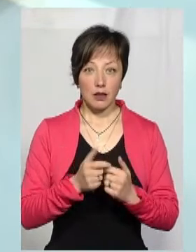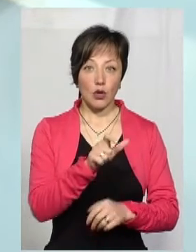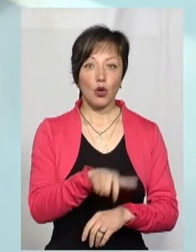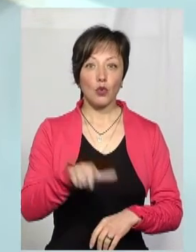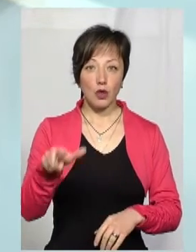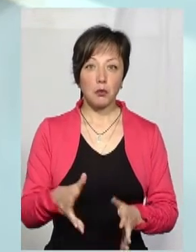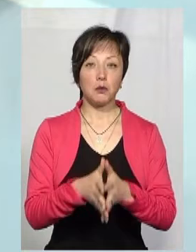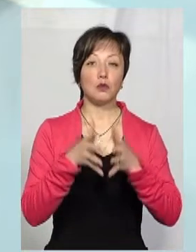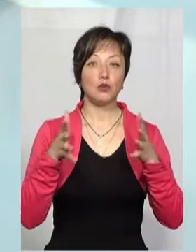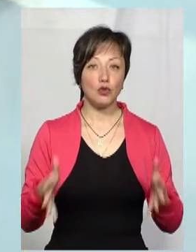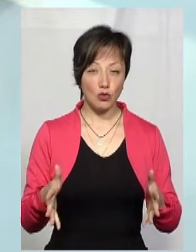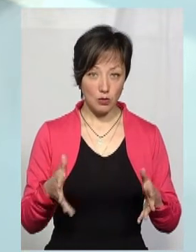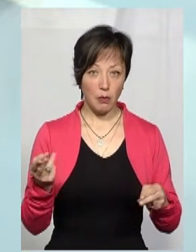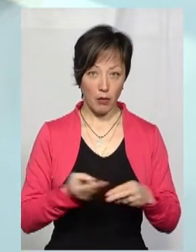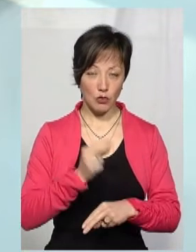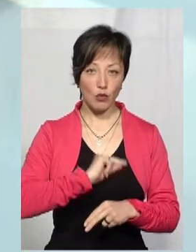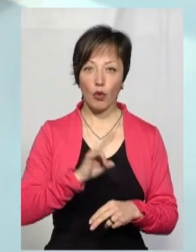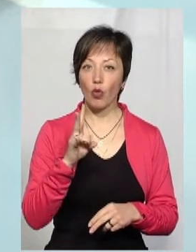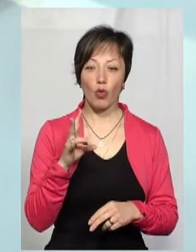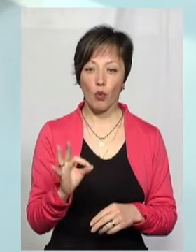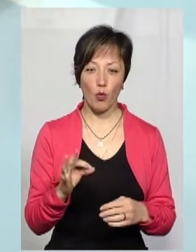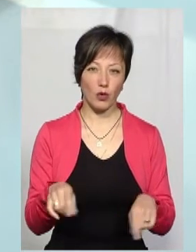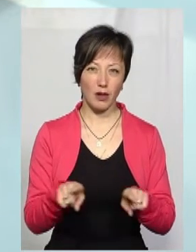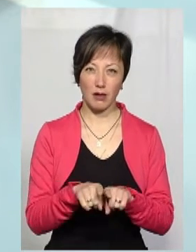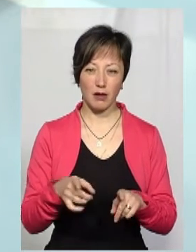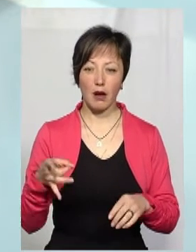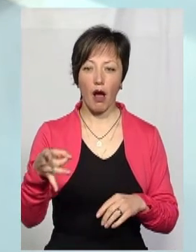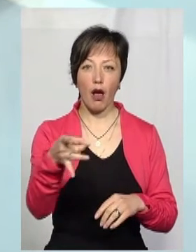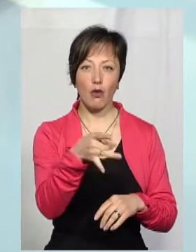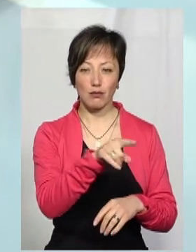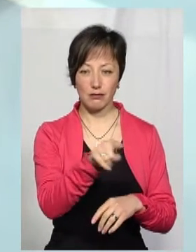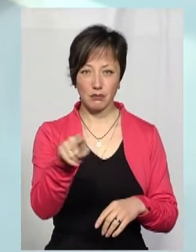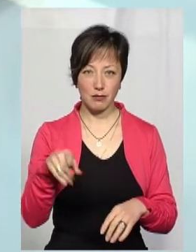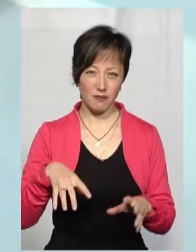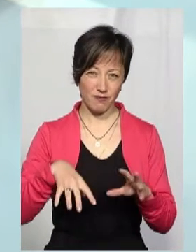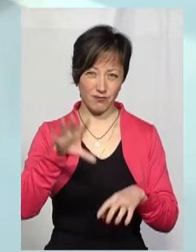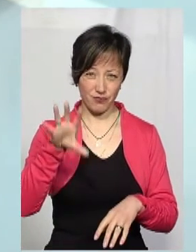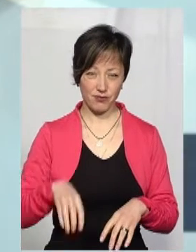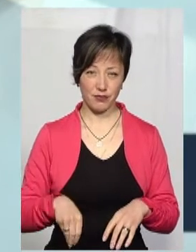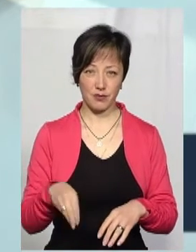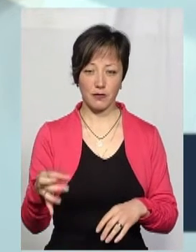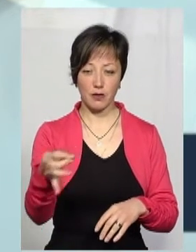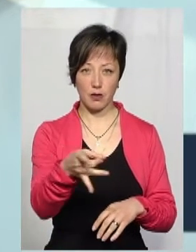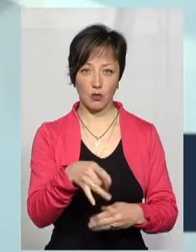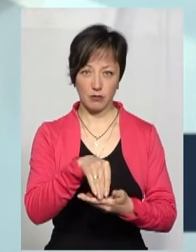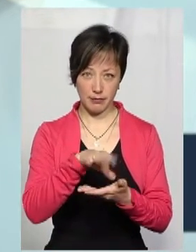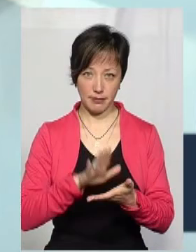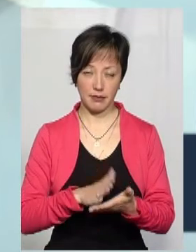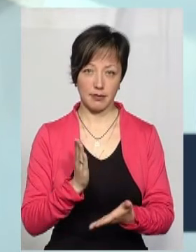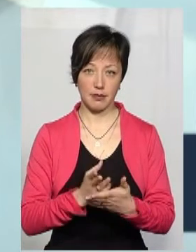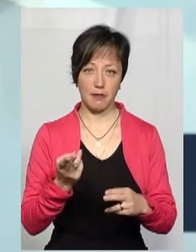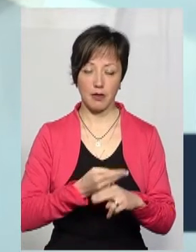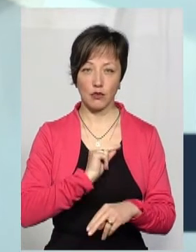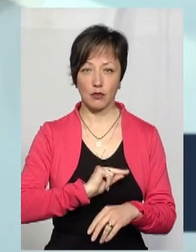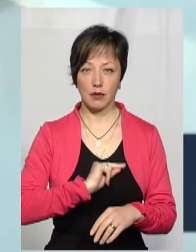людей більша, але, по суті, нема зараз такого району, щоб там не реєструвались люди. Майже в нас